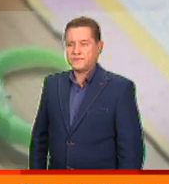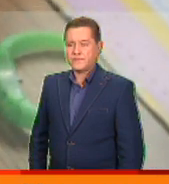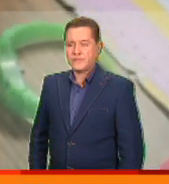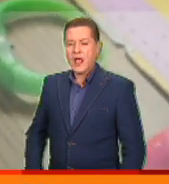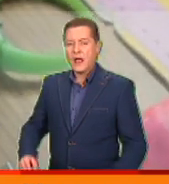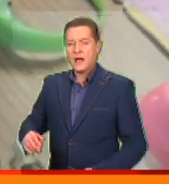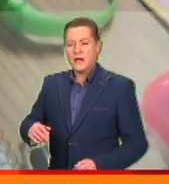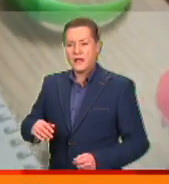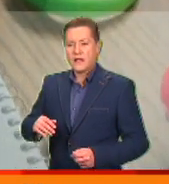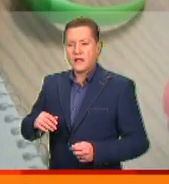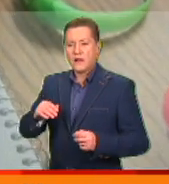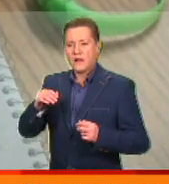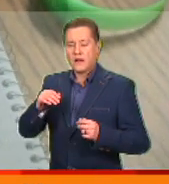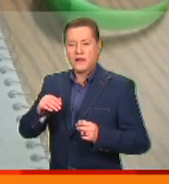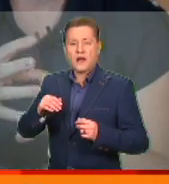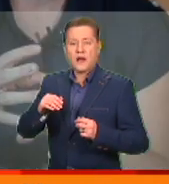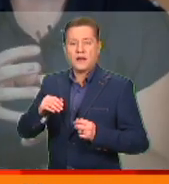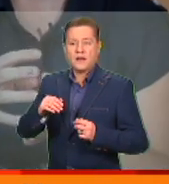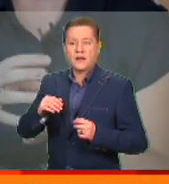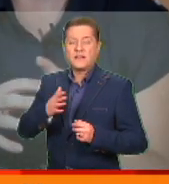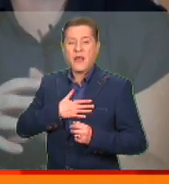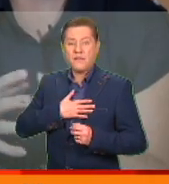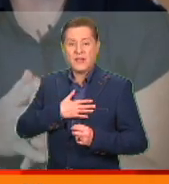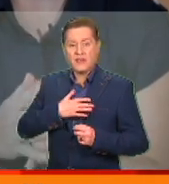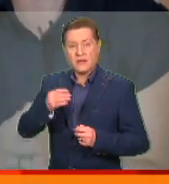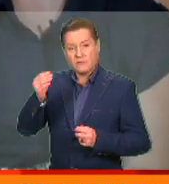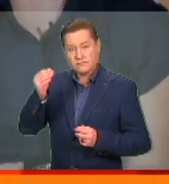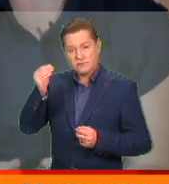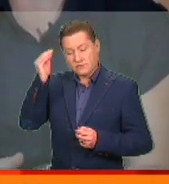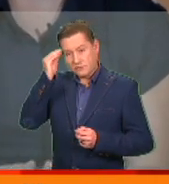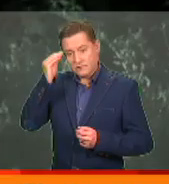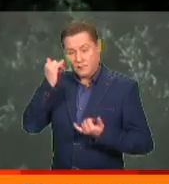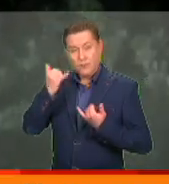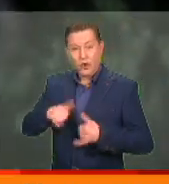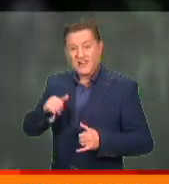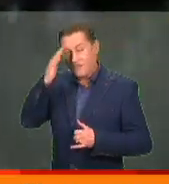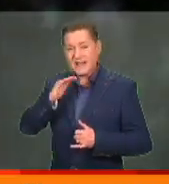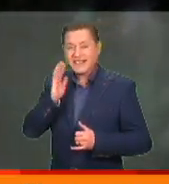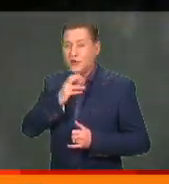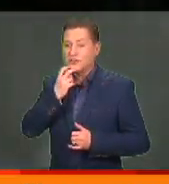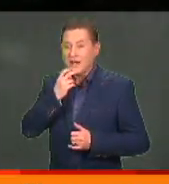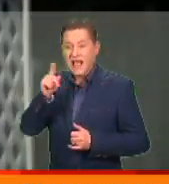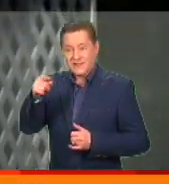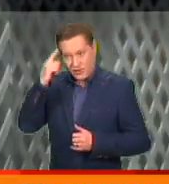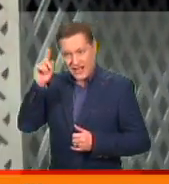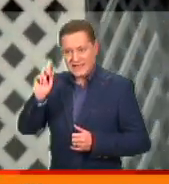Пошепки запитую про ВІЛ, аби Люба не почула. На мій подив батьки усміхаються, вона знає.